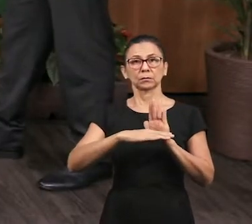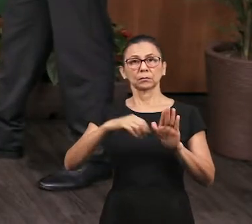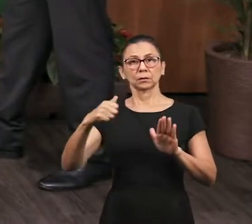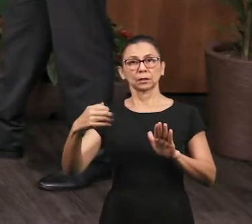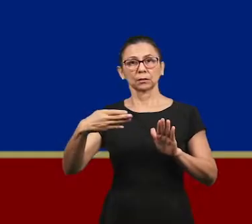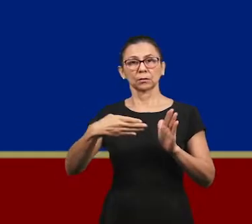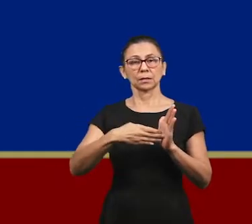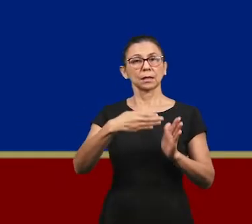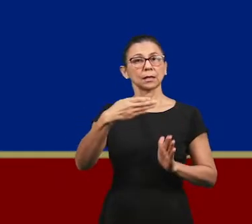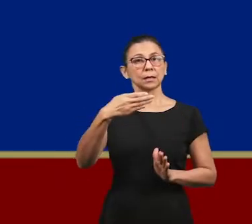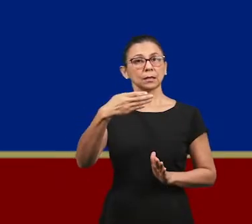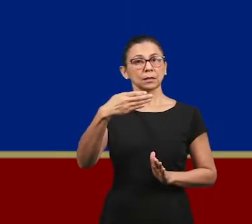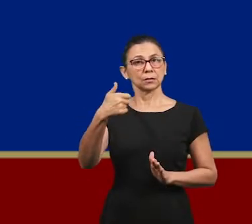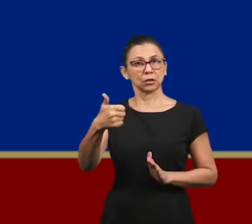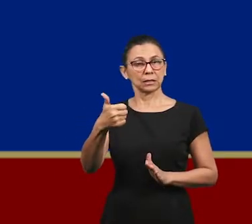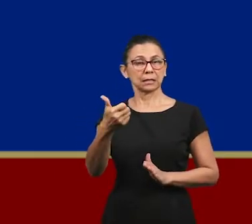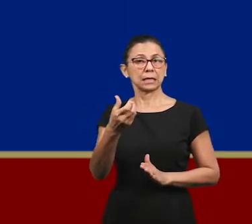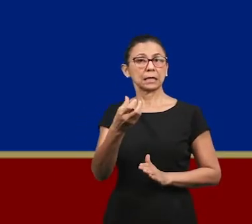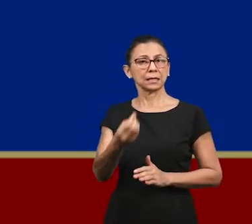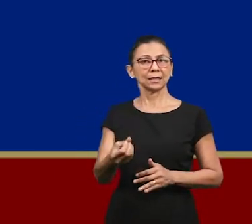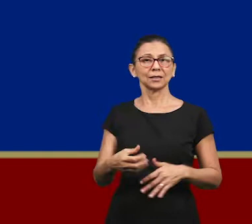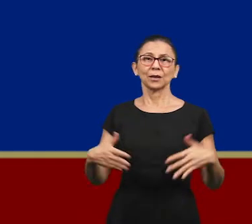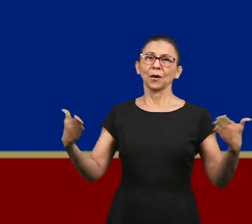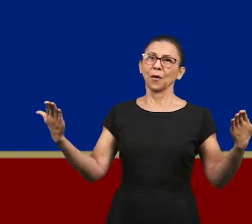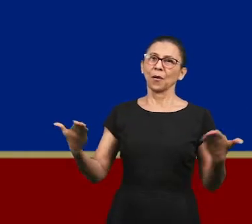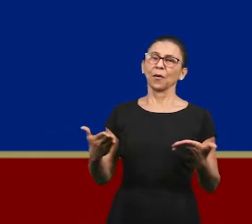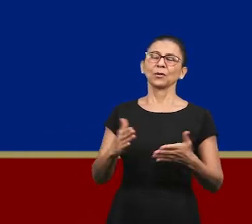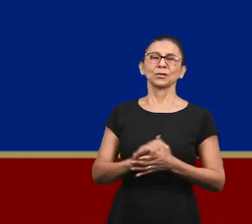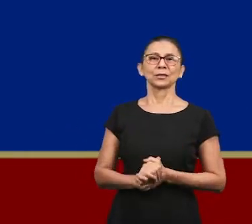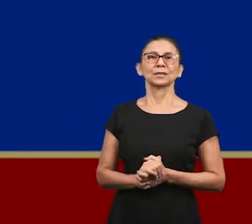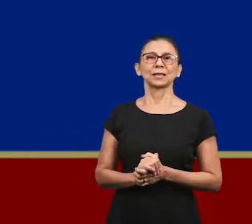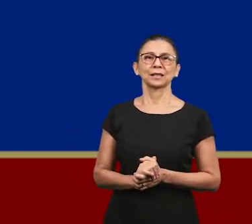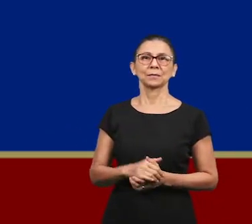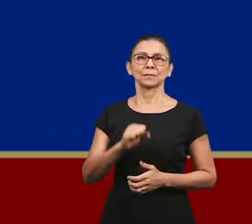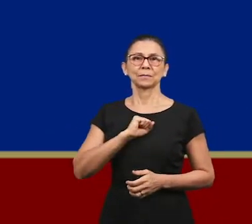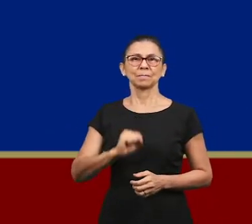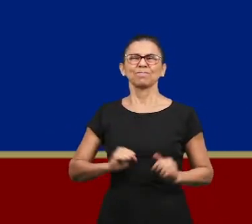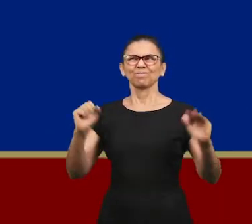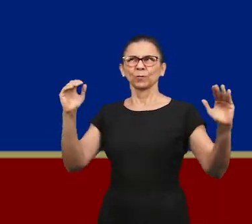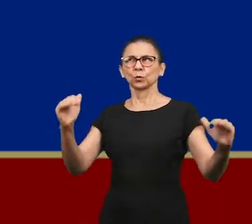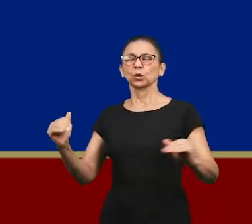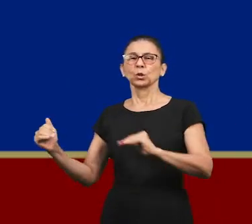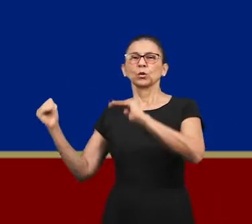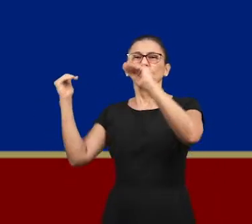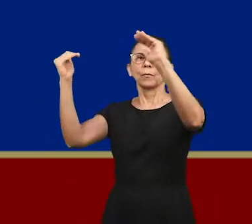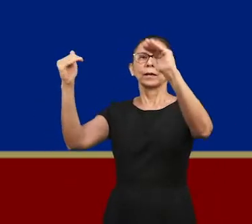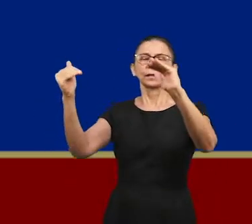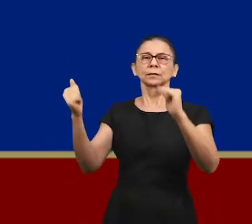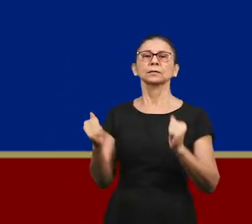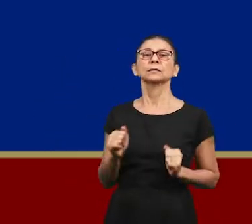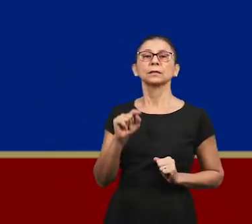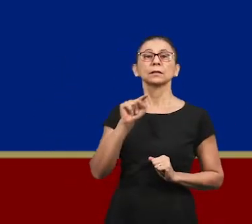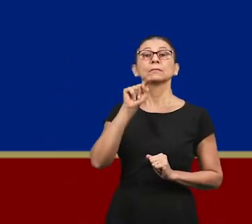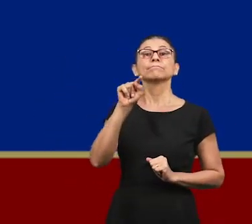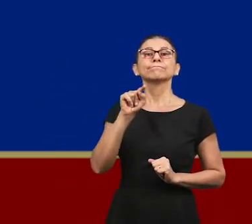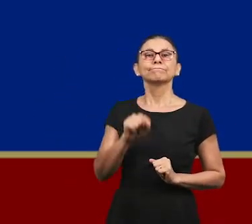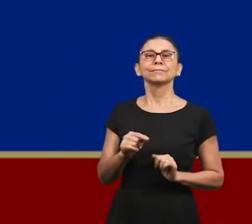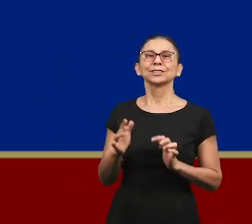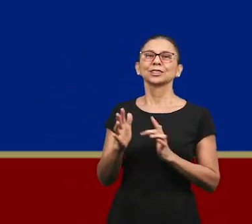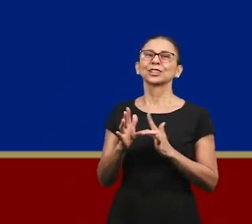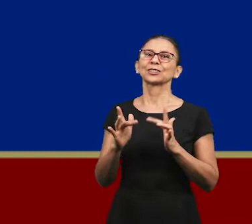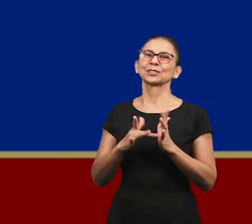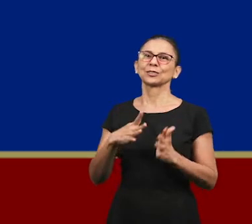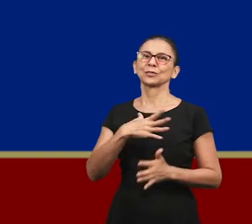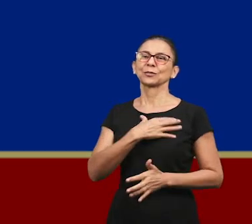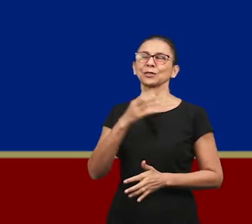Евреям, 4 главе, 14 стихе. «Итак, имея первосвященника великого, прошедшего небеса, Иисуса,